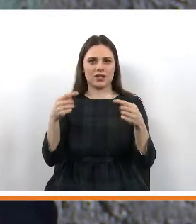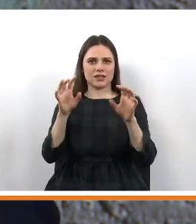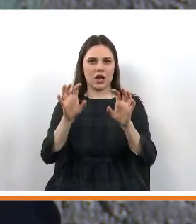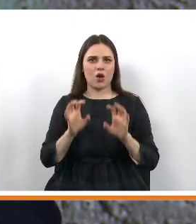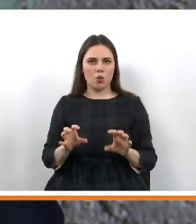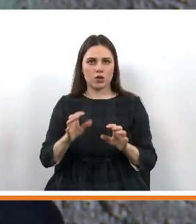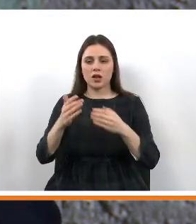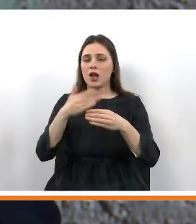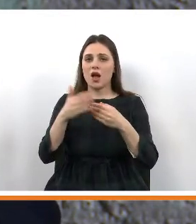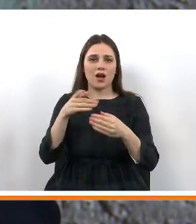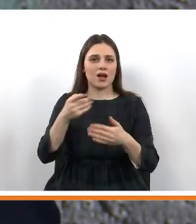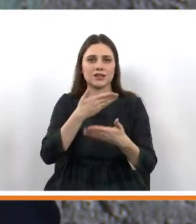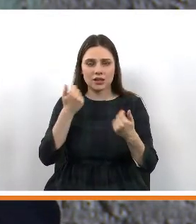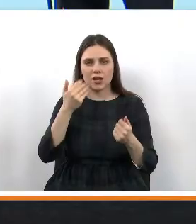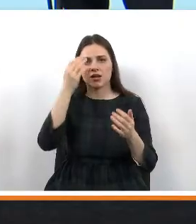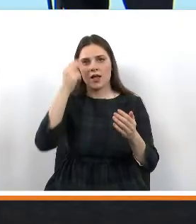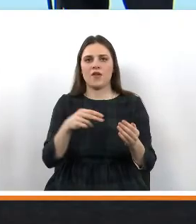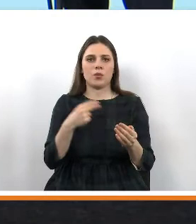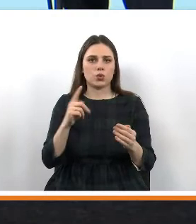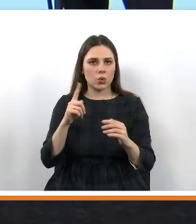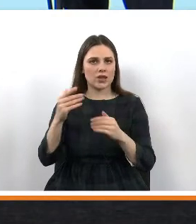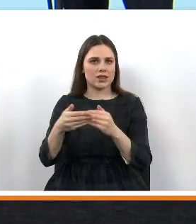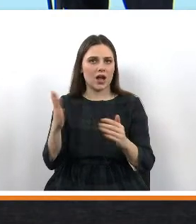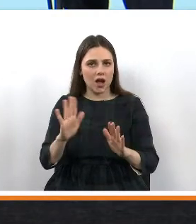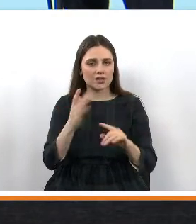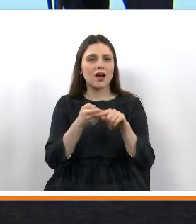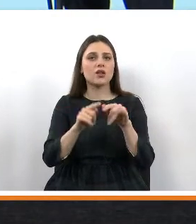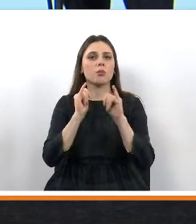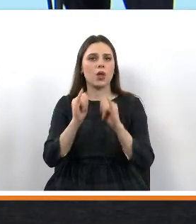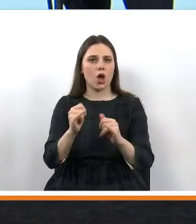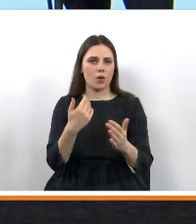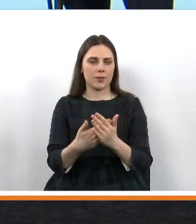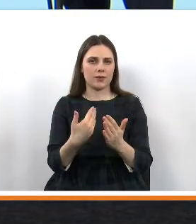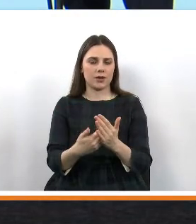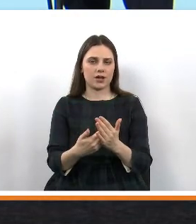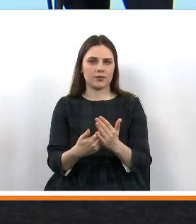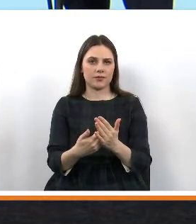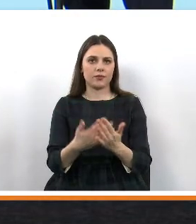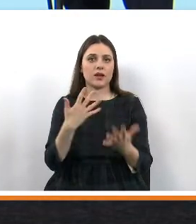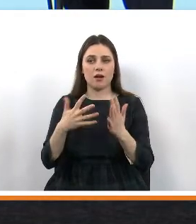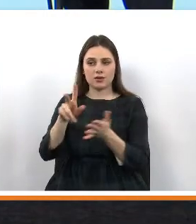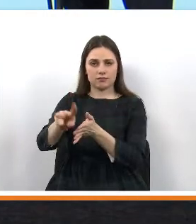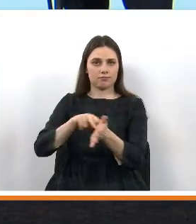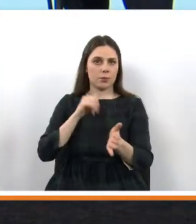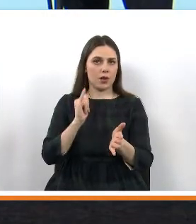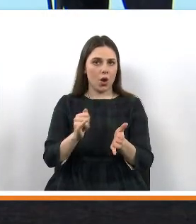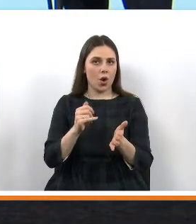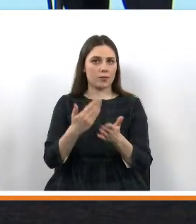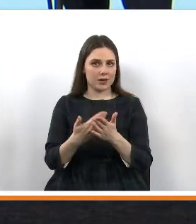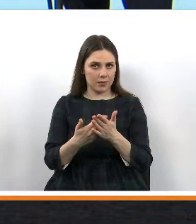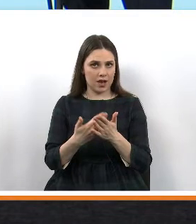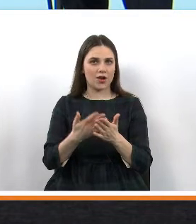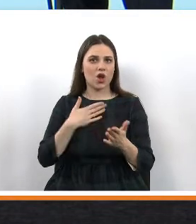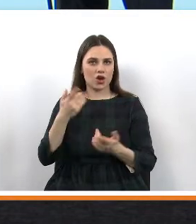никого не наказали. Слава Богу, что не наказали. Но это плохой пример. И если мы следуем плохим примерам и нашему пониманию,